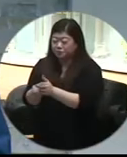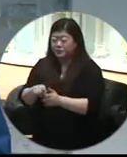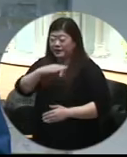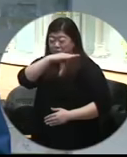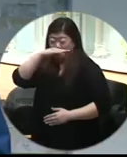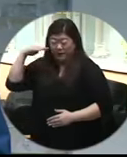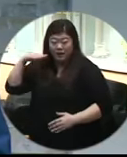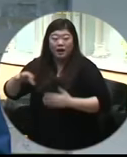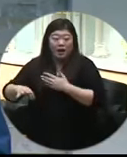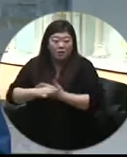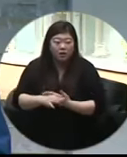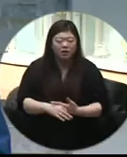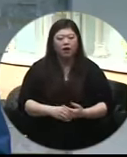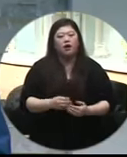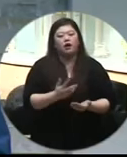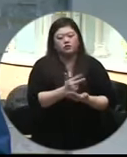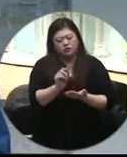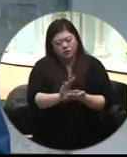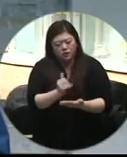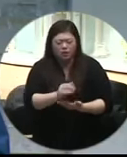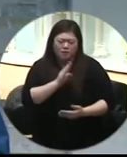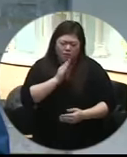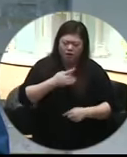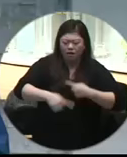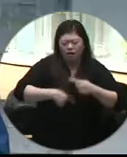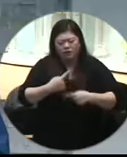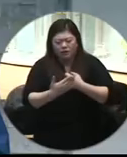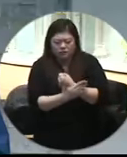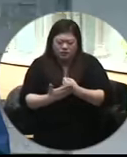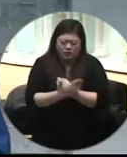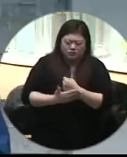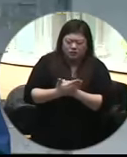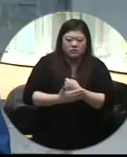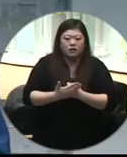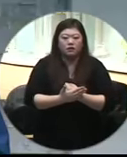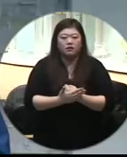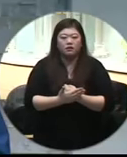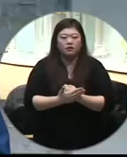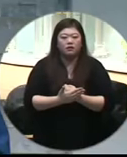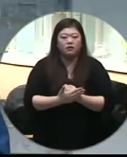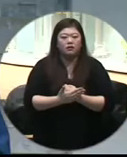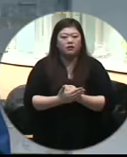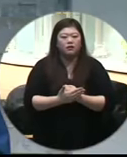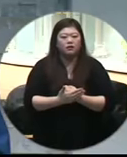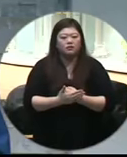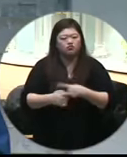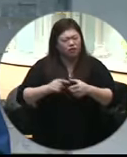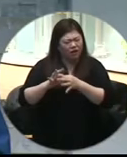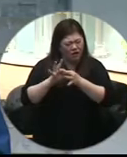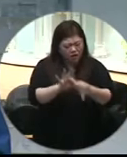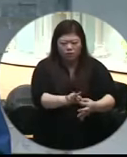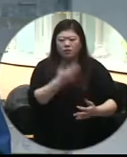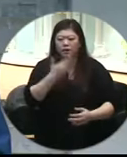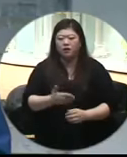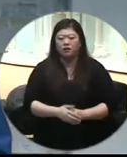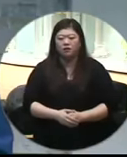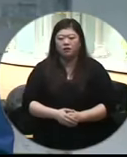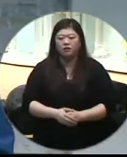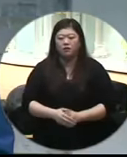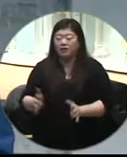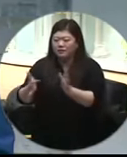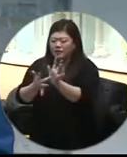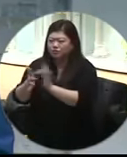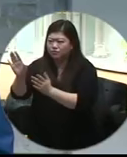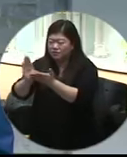안 떨어져요. 늘 스스로 자기만 아는 신비를 체험하기 때문에 예수 그리스도 안에 신비가